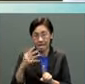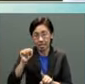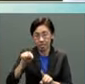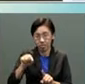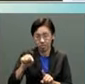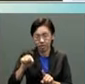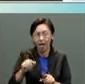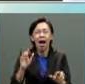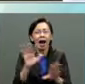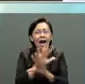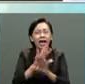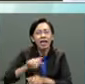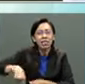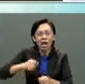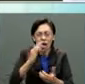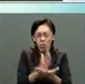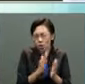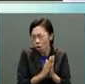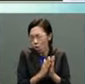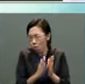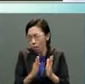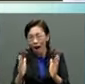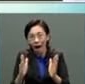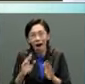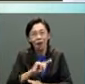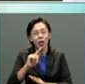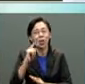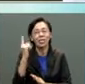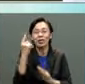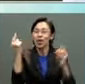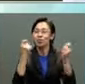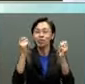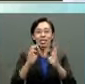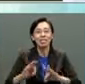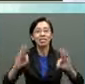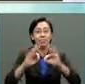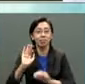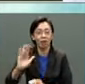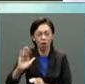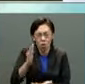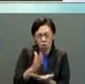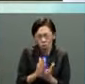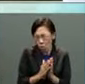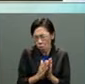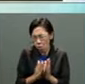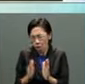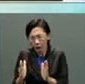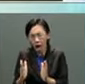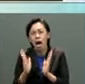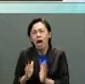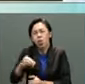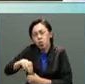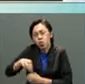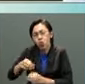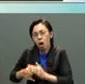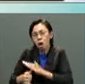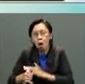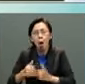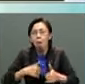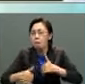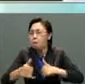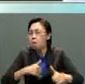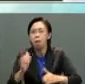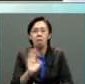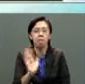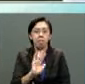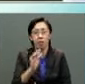มือนสงกรานต์บ้านเราของเรานะครับของเขาก็มีช่วงเวลาที่ต้องหยุดยาวๆก็ไม่อยากให้คนเดินทางนะครับนี่คือสิ่งที่เกิดขึ้นใน